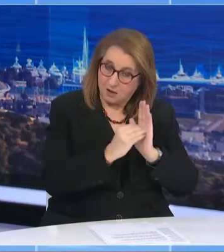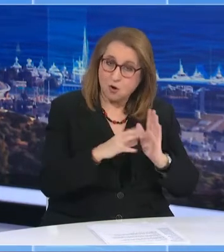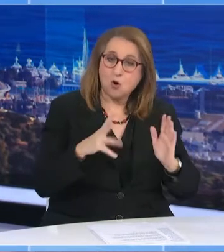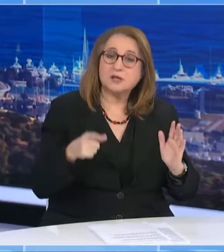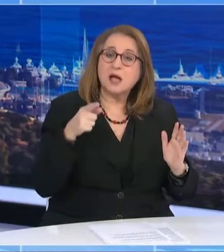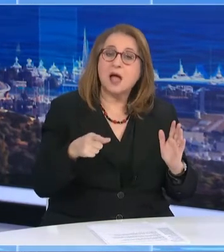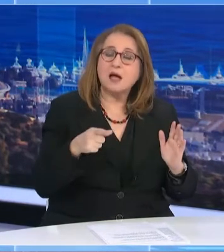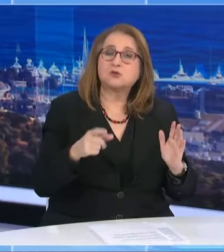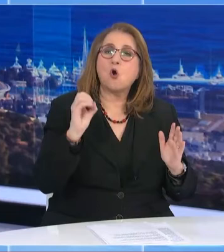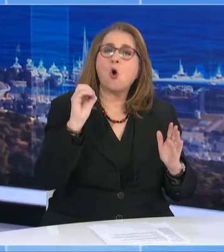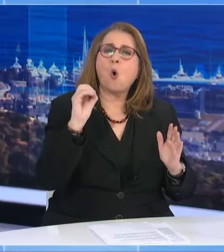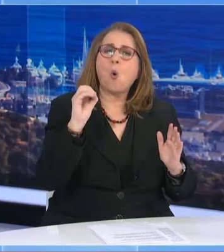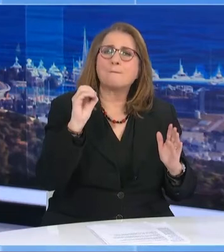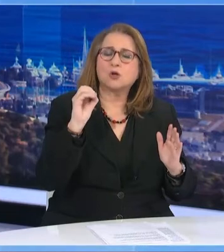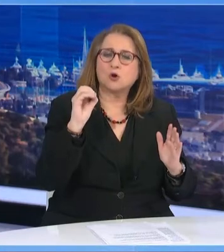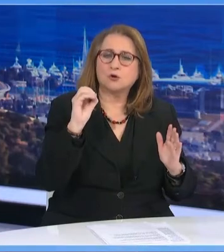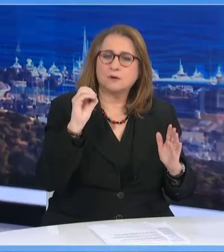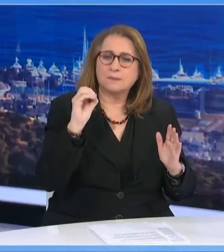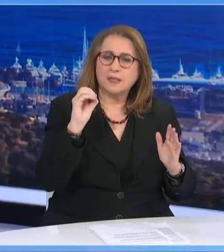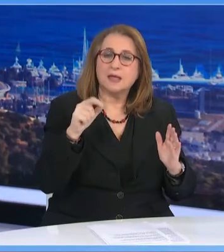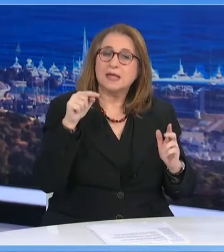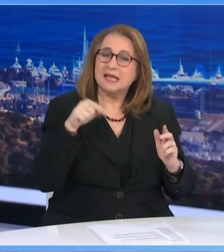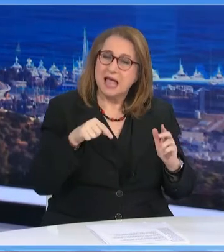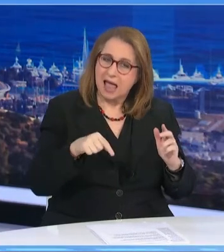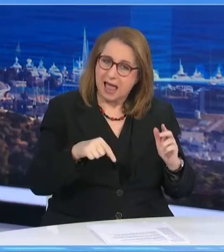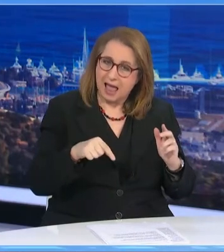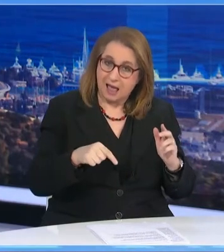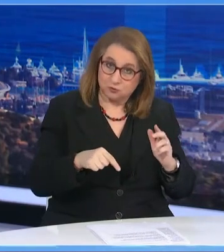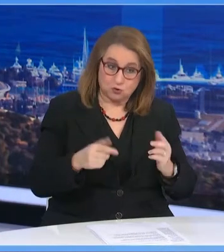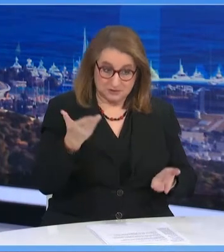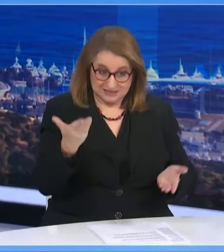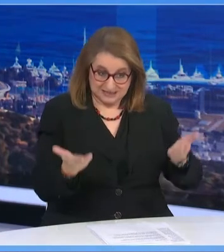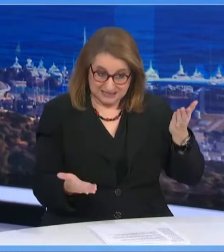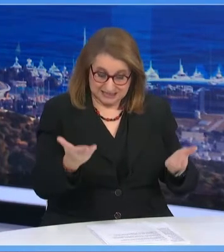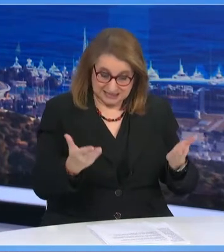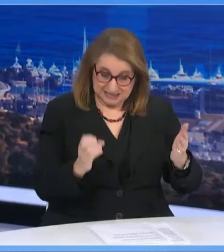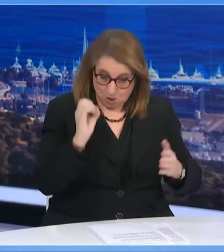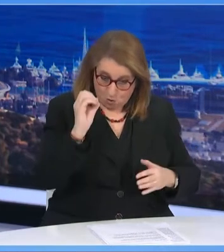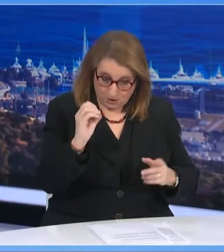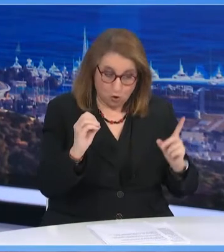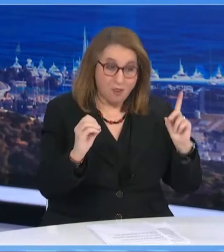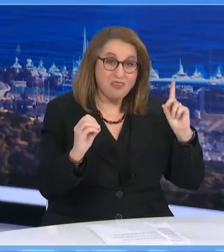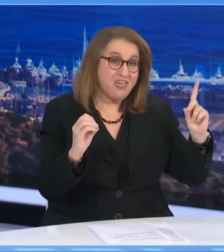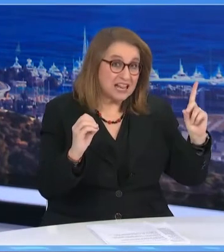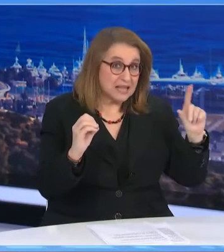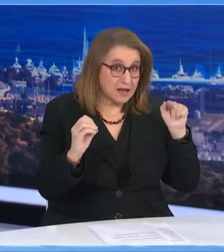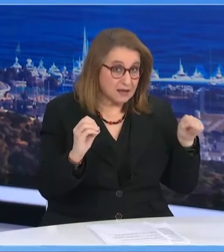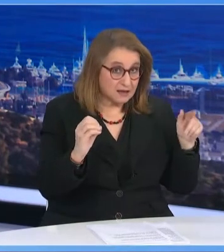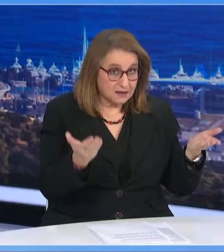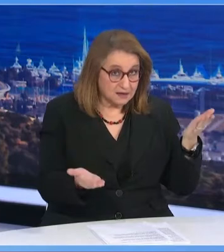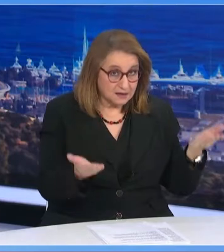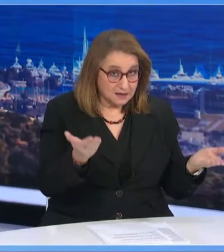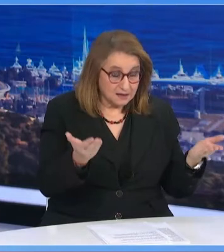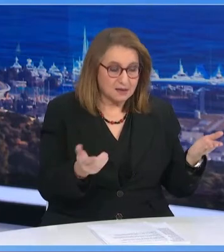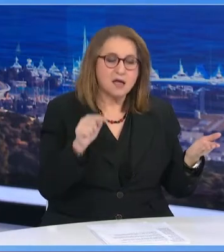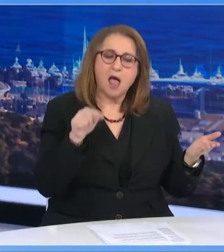όμικρον είναι μικρότερος μεν σε σύγκριση με την Δέλτα. Η διάρκεια νοσηλείας